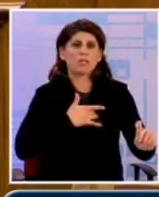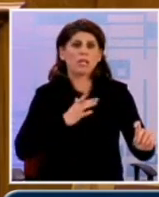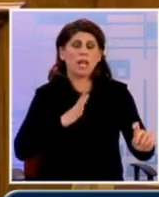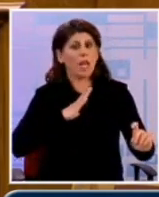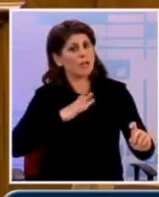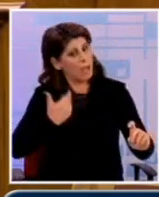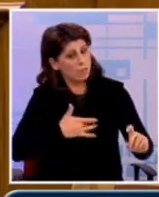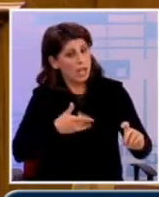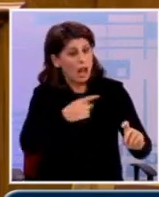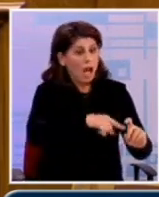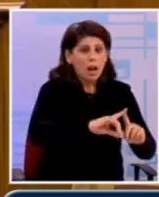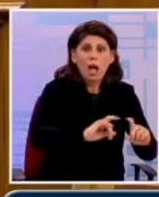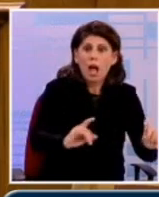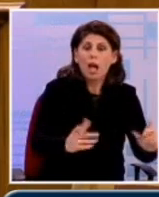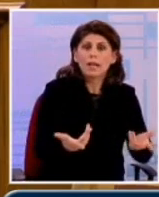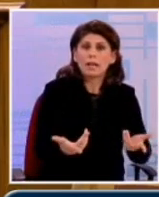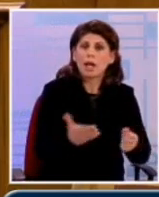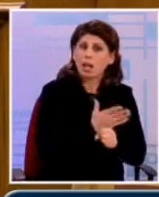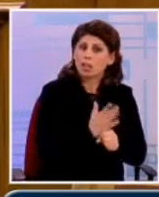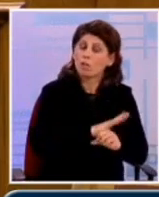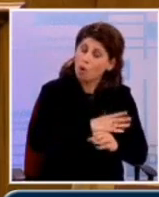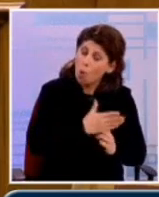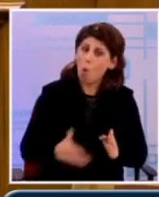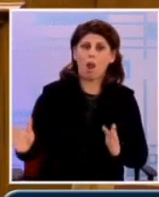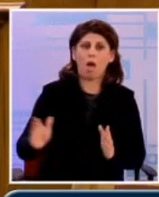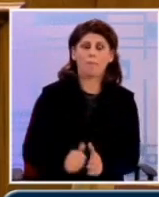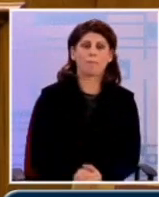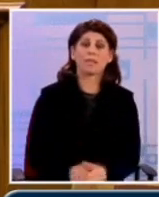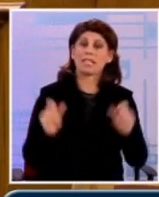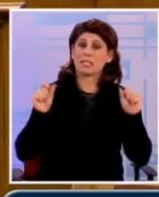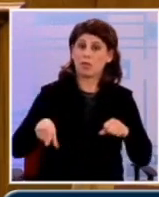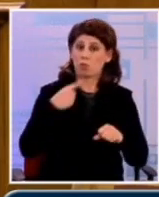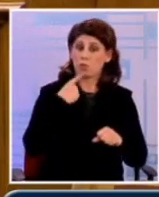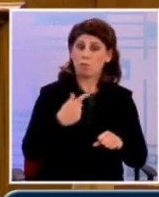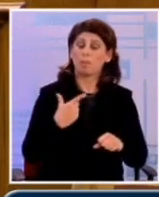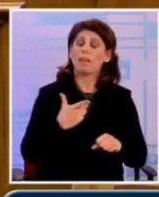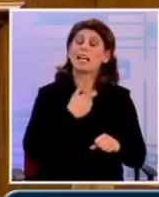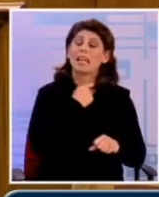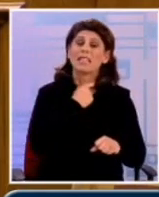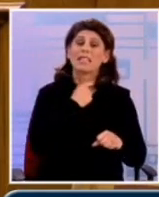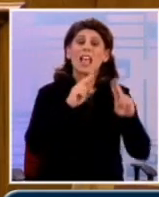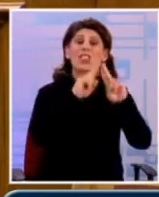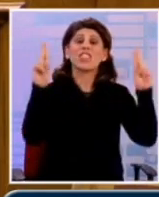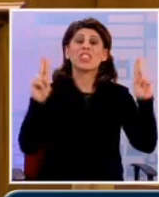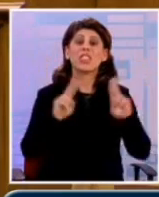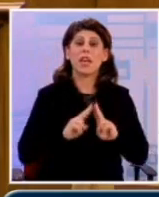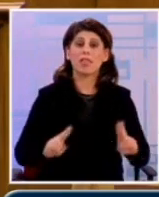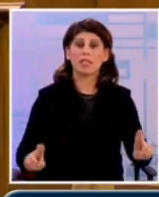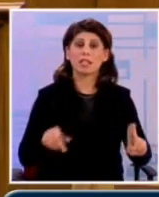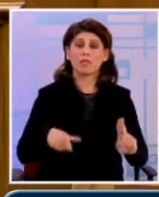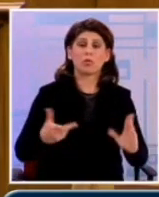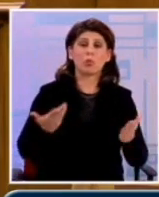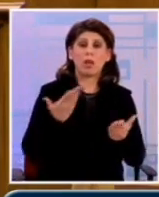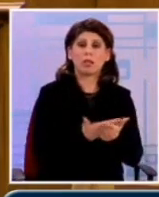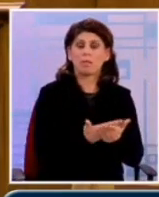Επίσης, το δεύτερο σημείο. Συμφωνώ με αυτό που υπόθηκε, ότι χρειάζεται μια διεθνοποίηση αυτού του